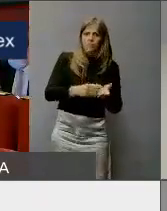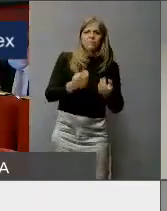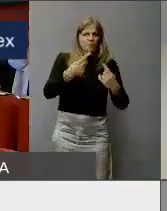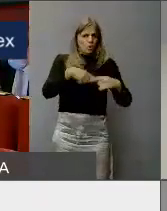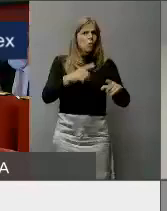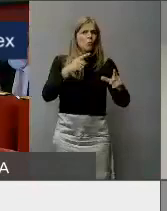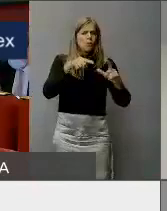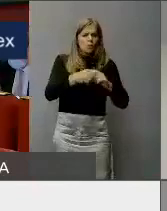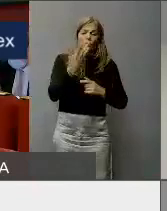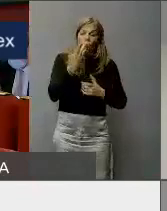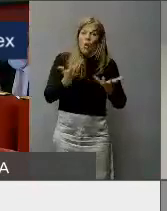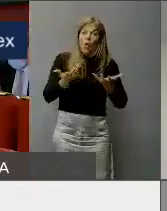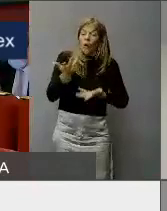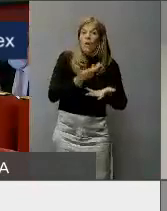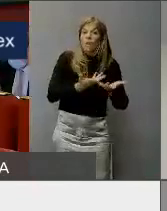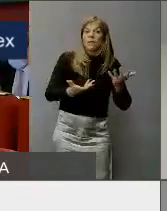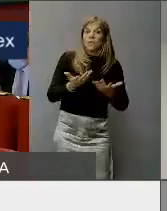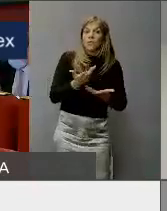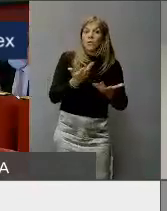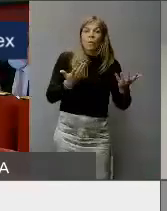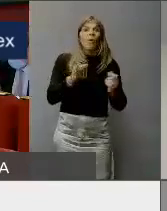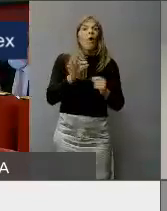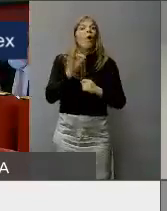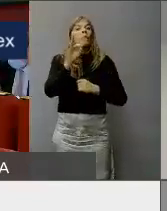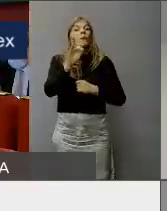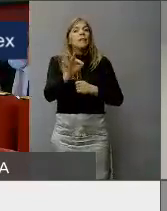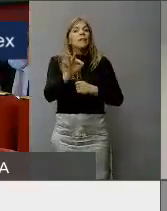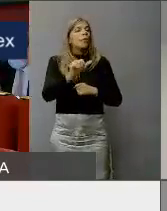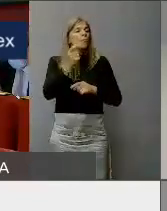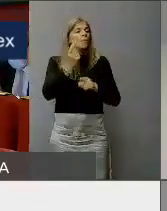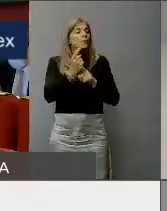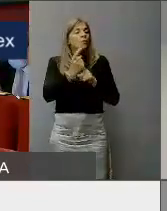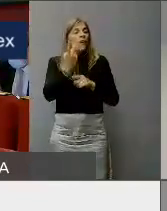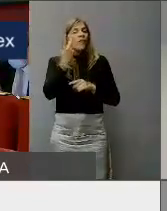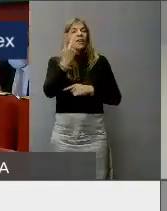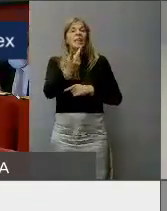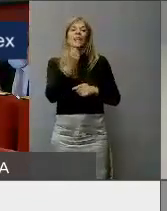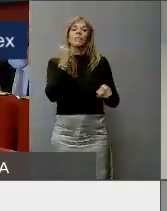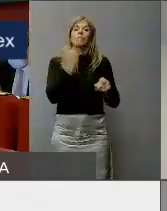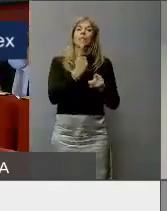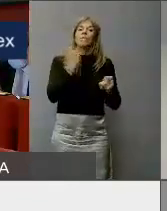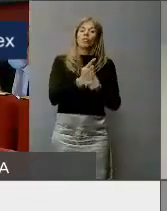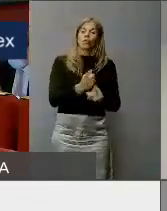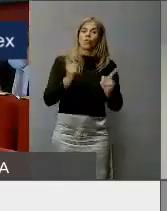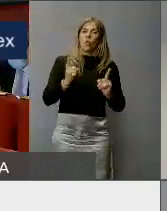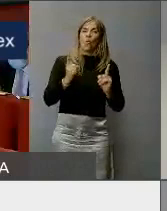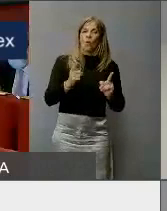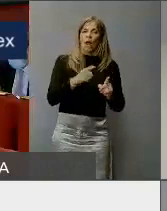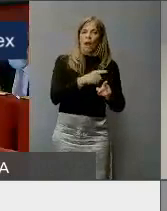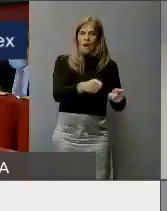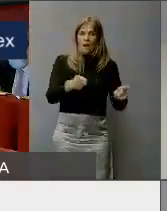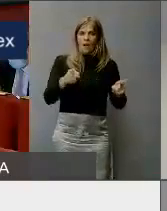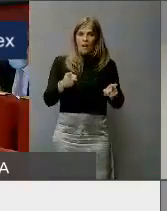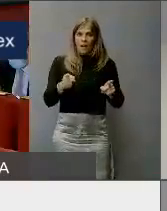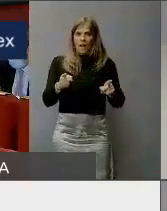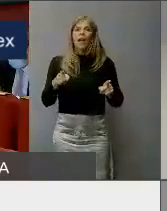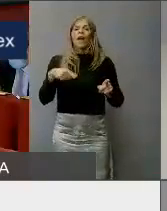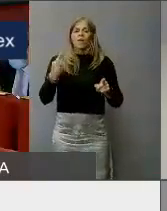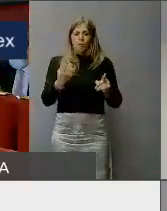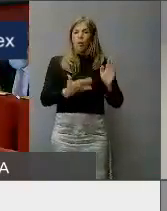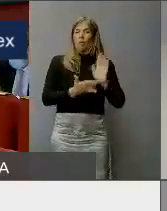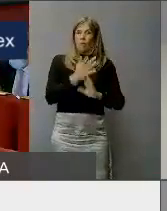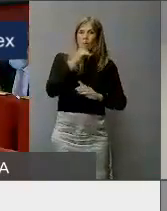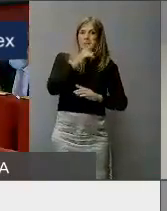collaborative nell'ottica di riconoscere la necessità oggi di un sistema diverso dei servizi più complesso e più